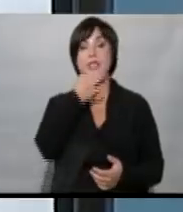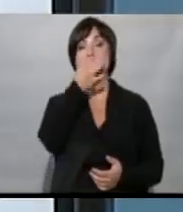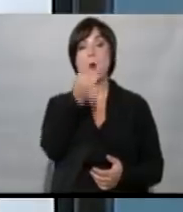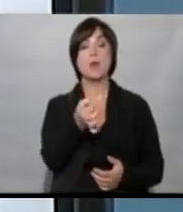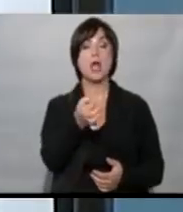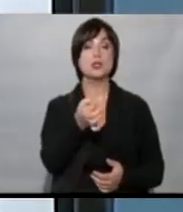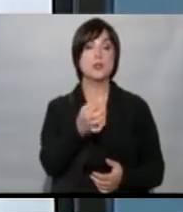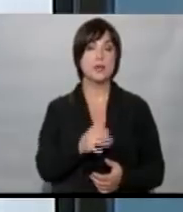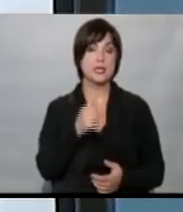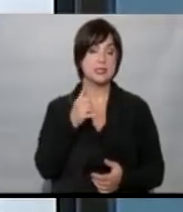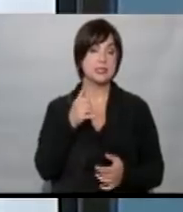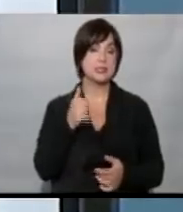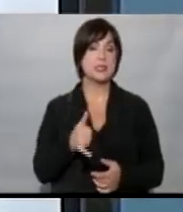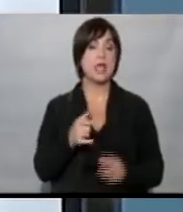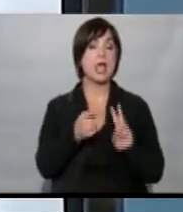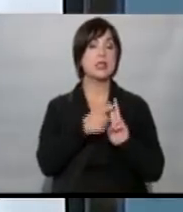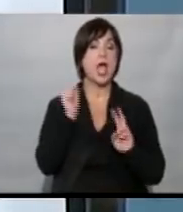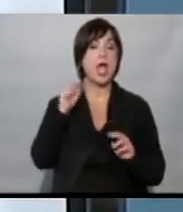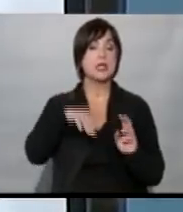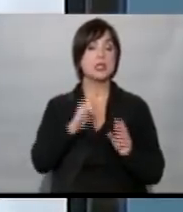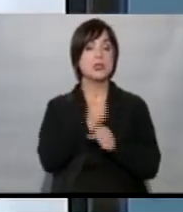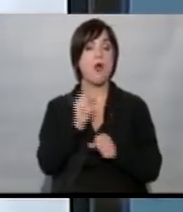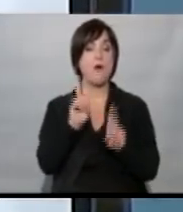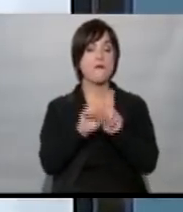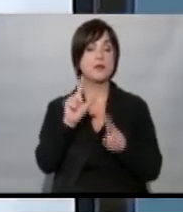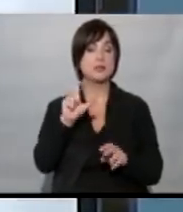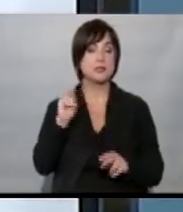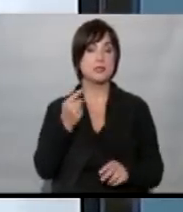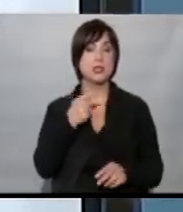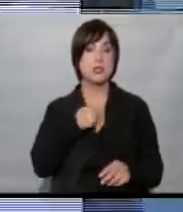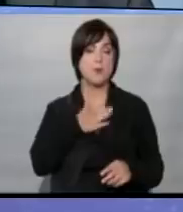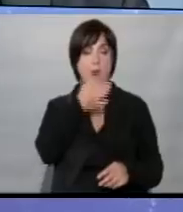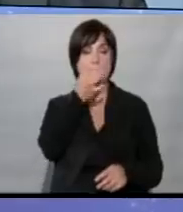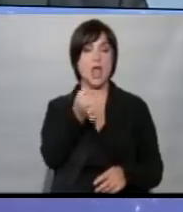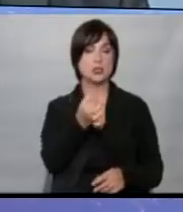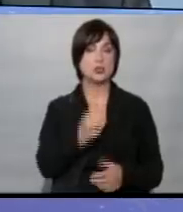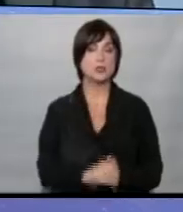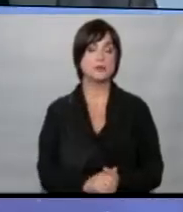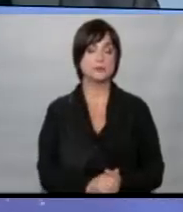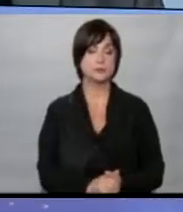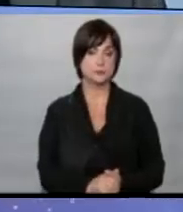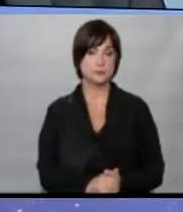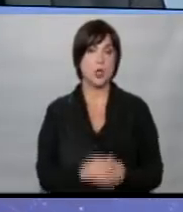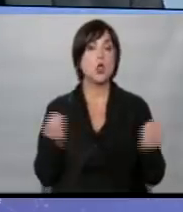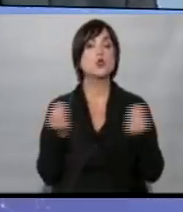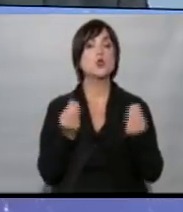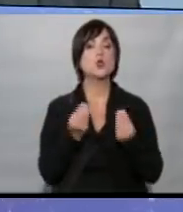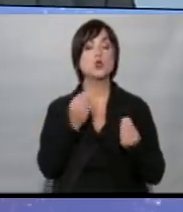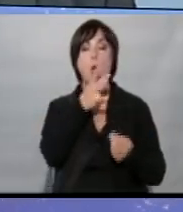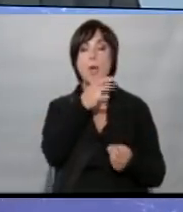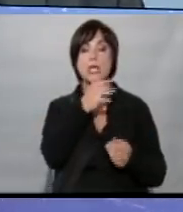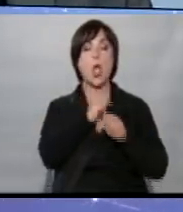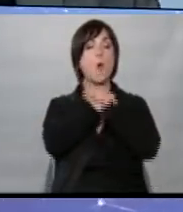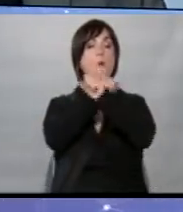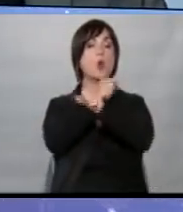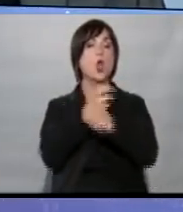сега. се Најдовски се поставија прашањата сами по себе. Така, да. Практично, зошто Македонија